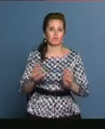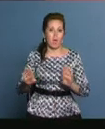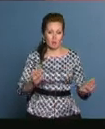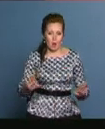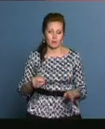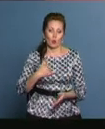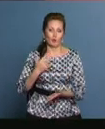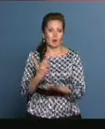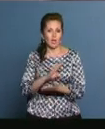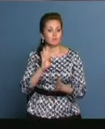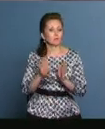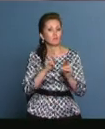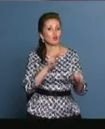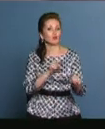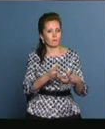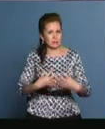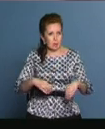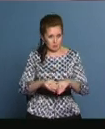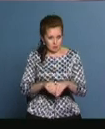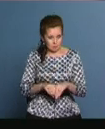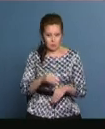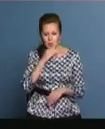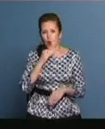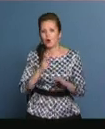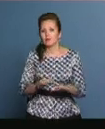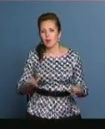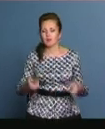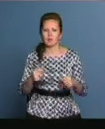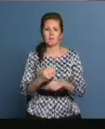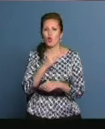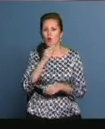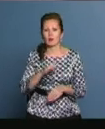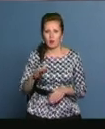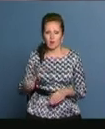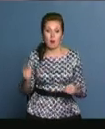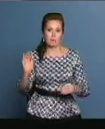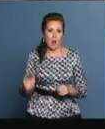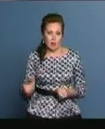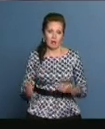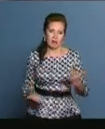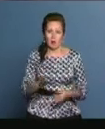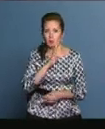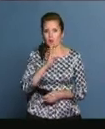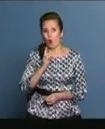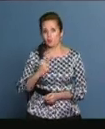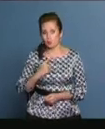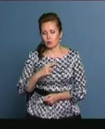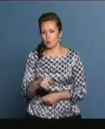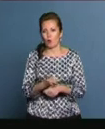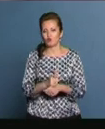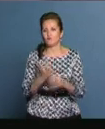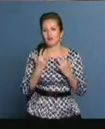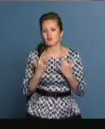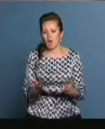есть подшефные семьи многодетные, где очень много детей, ну вот в смысле маленькие, либо матери-одиночки. То есть там очень